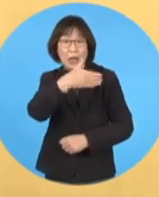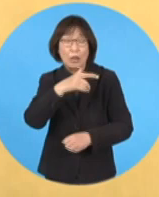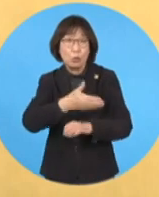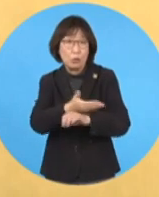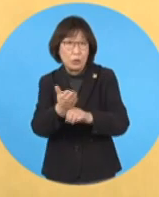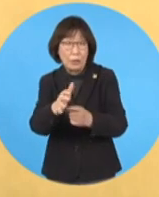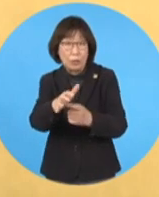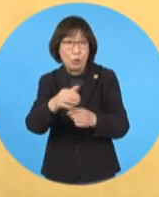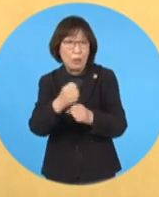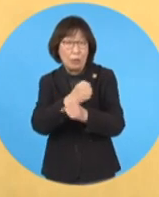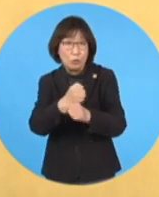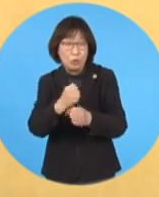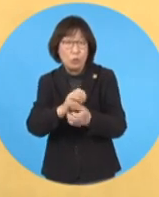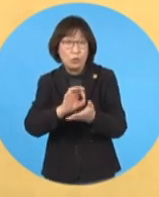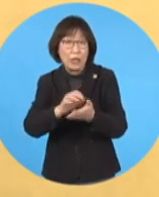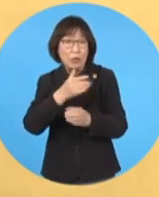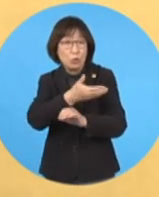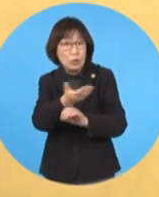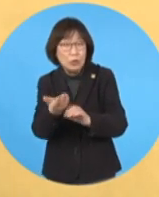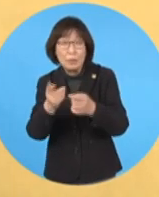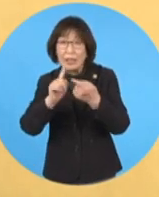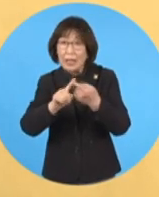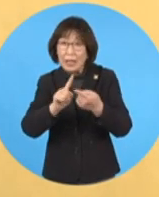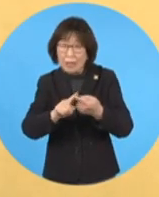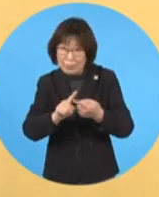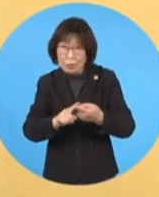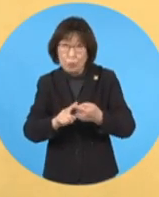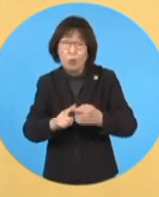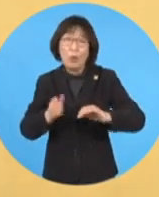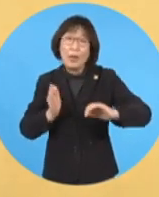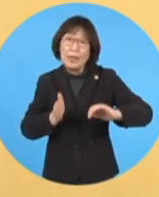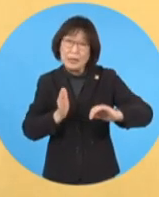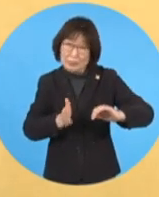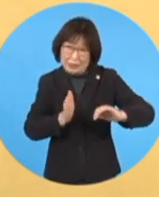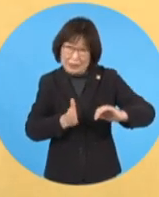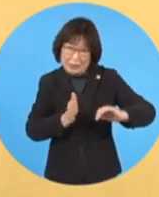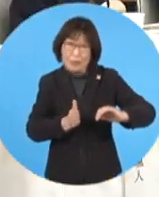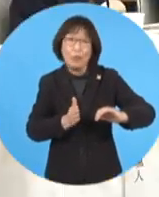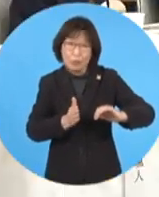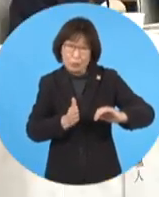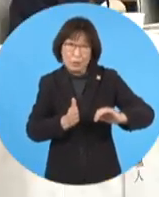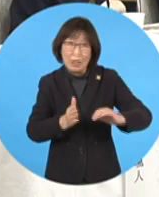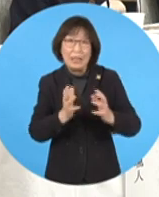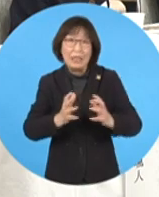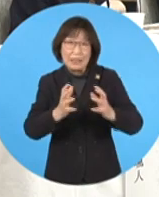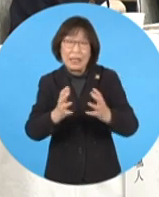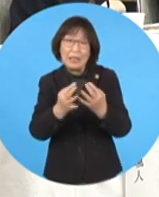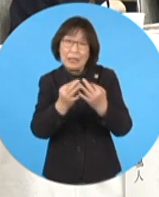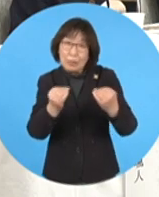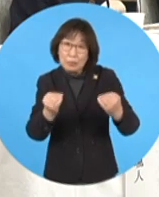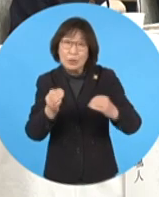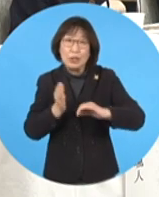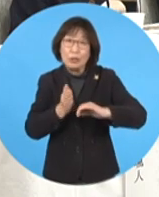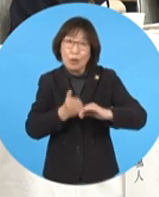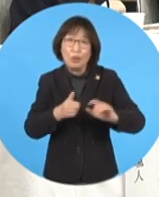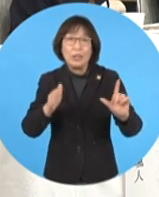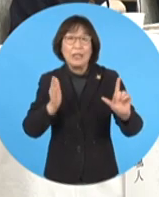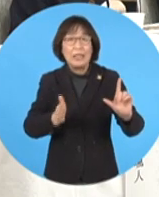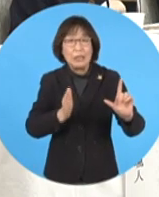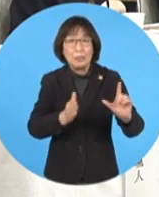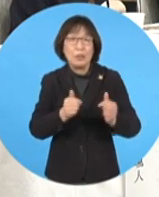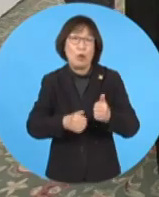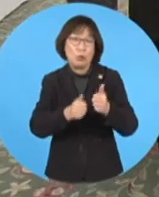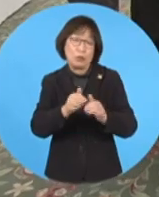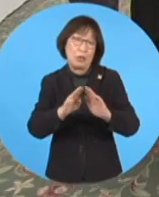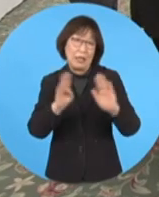った徳島ならではのレシピを募集する野菜たっぷり料理レシピコンクールを開催しています。